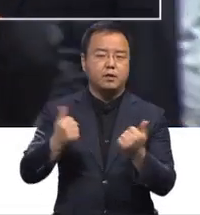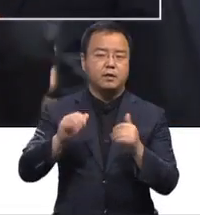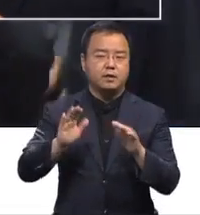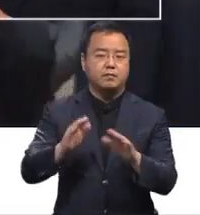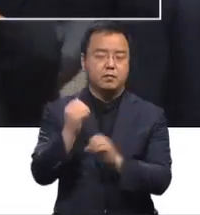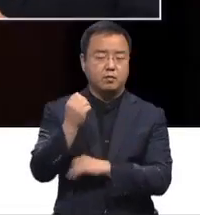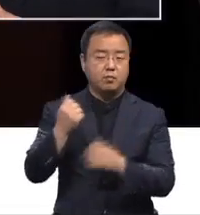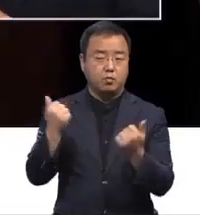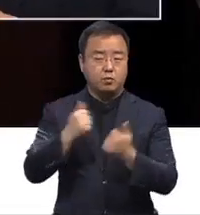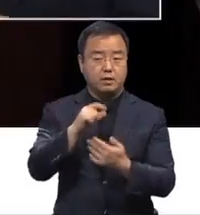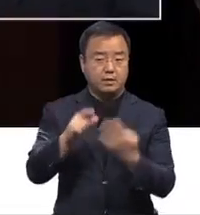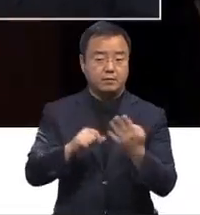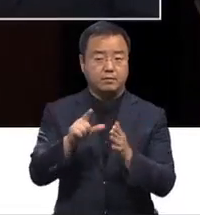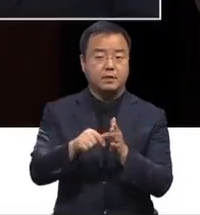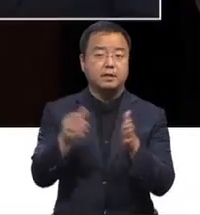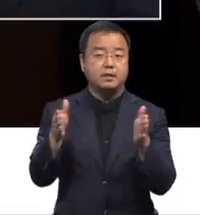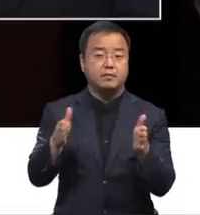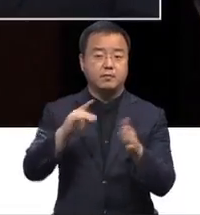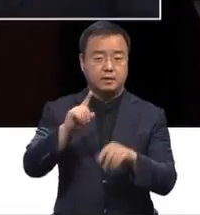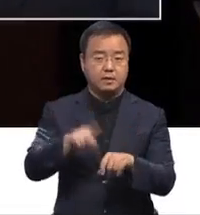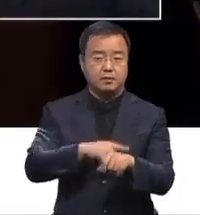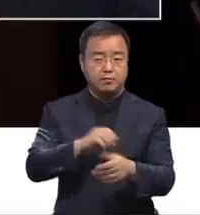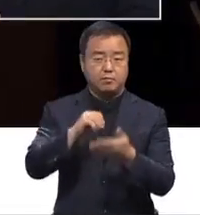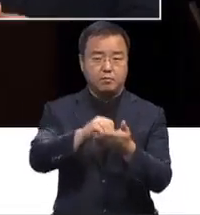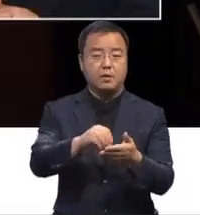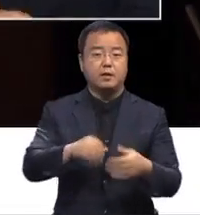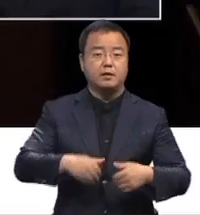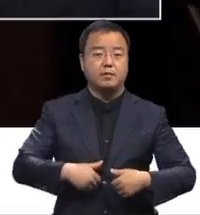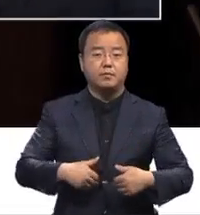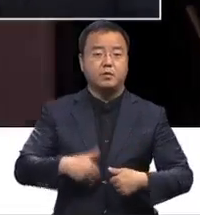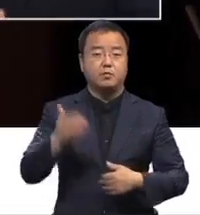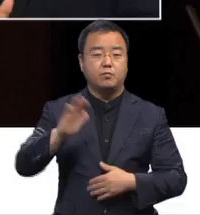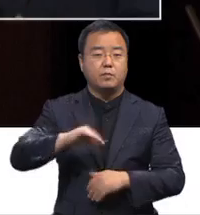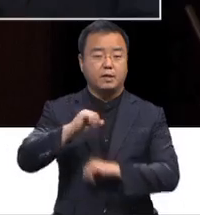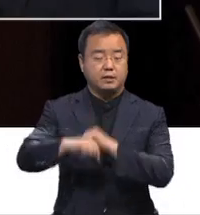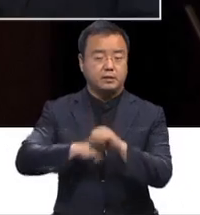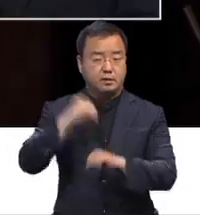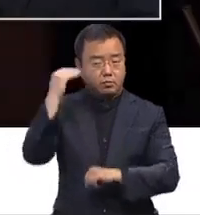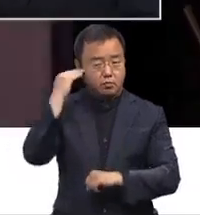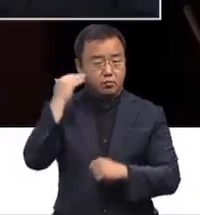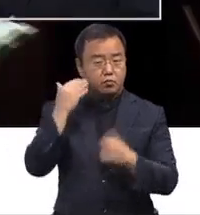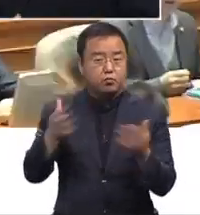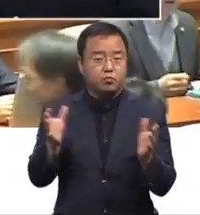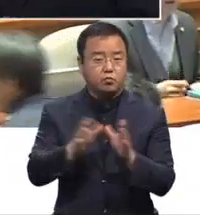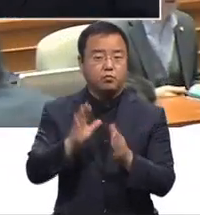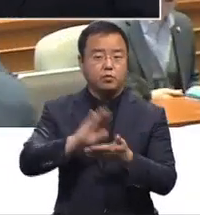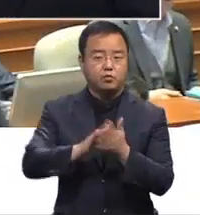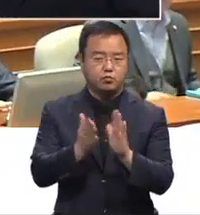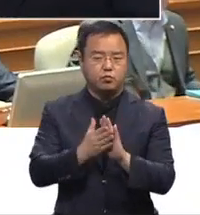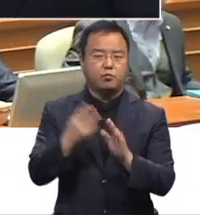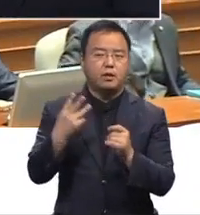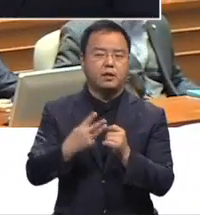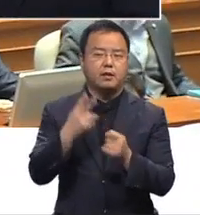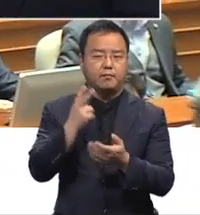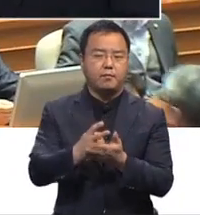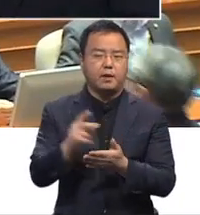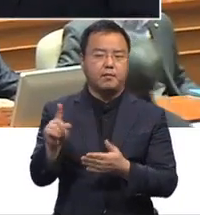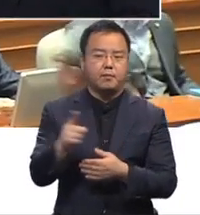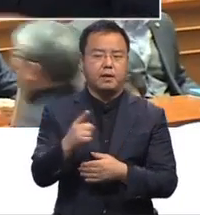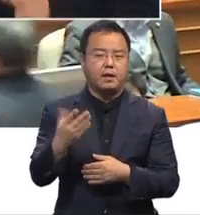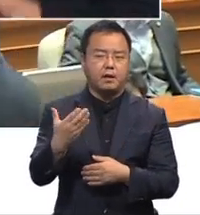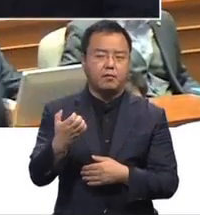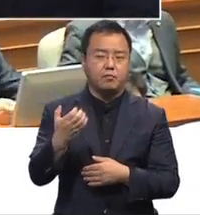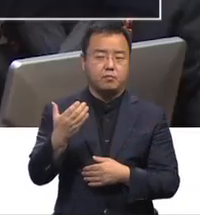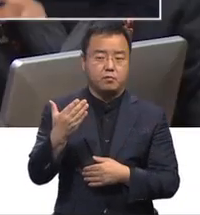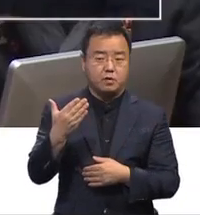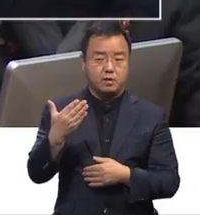이 일텐데요 원랜 자동 성정이 되야 되는거 있으면 예 그런데 자유 한국 땅이 유치원 3 법 을 포함한 200 99개 법안에 필리버스터 합법적